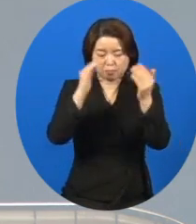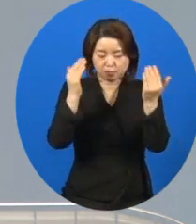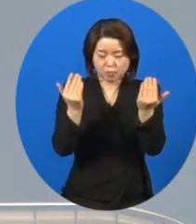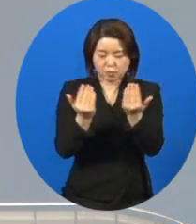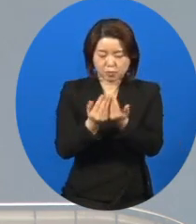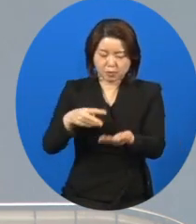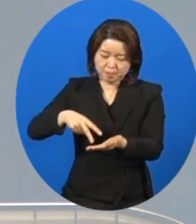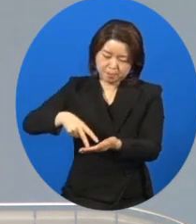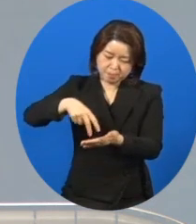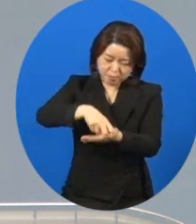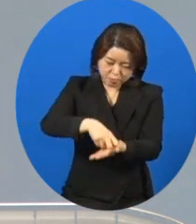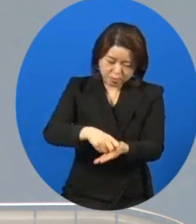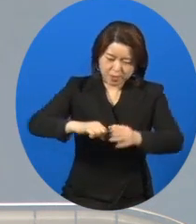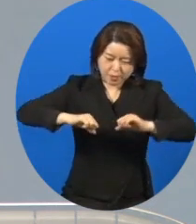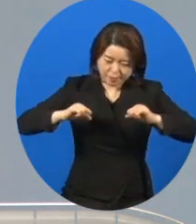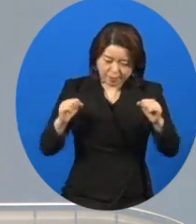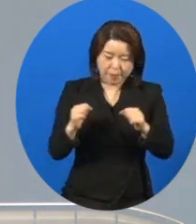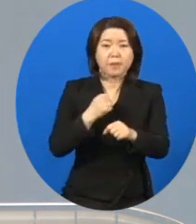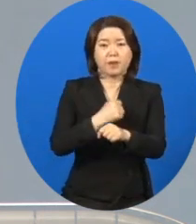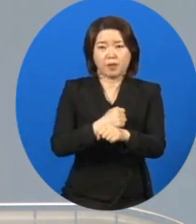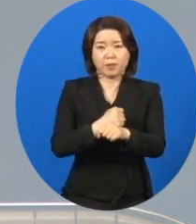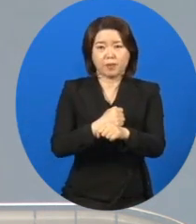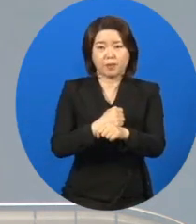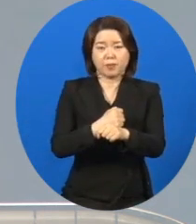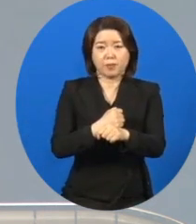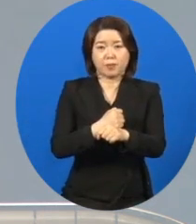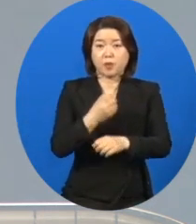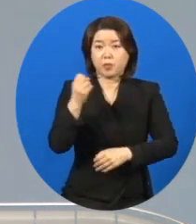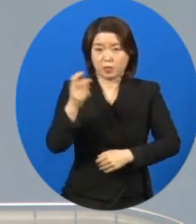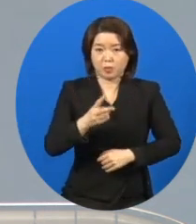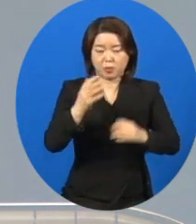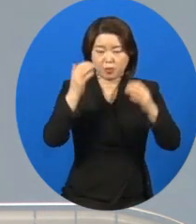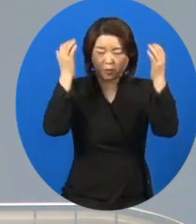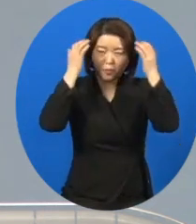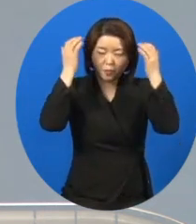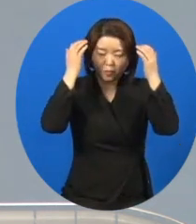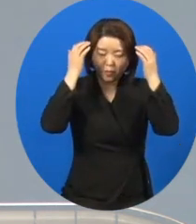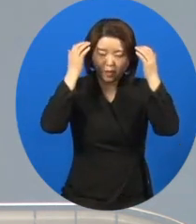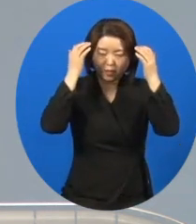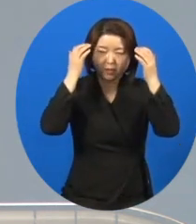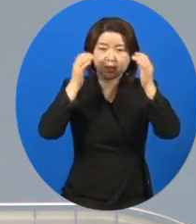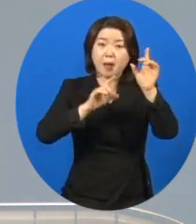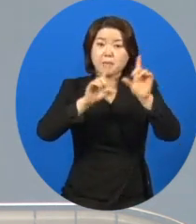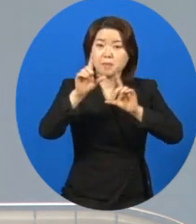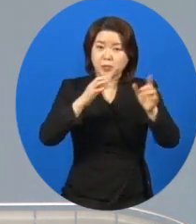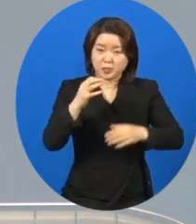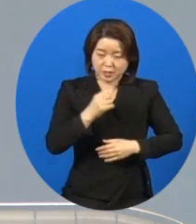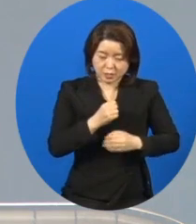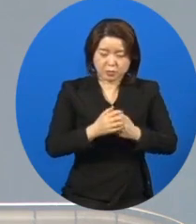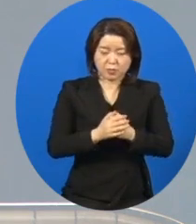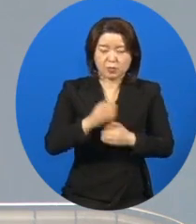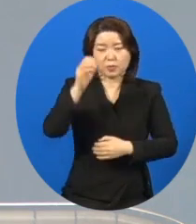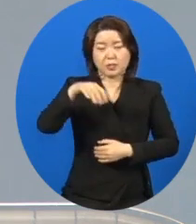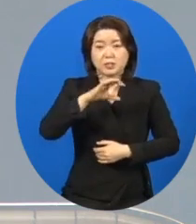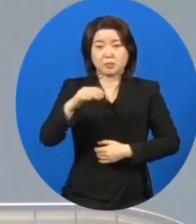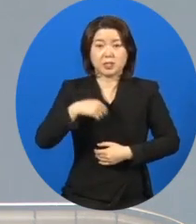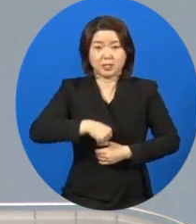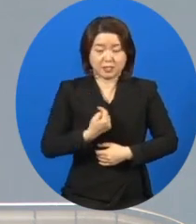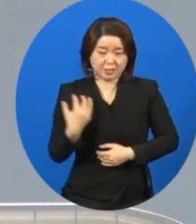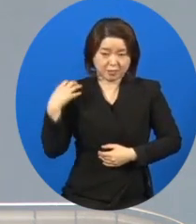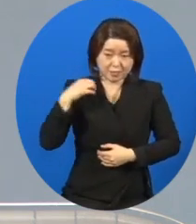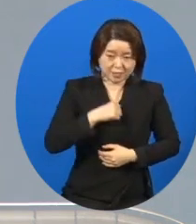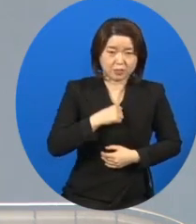복종시키고 그리고 고난의 흔적을 가지고 자기 십자가 지고 주님을